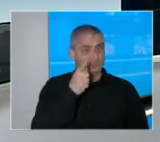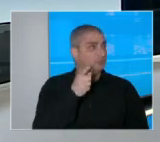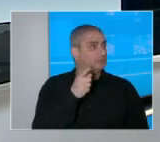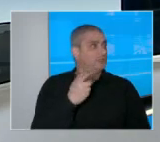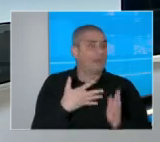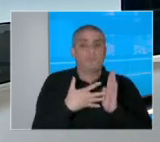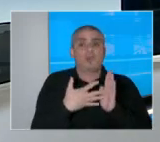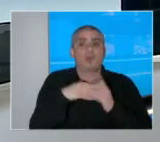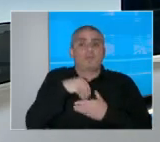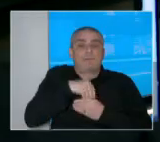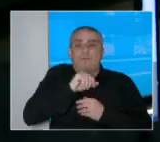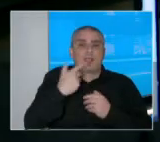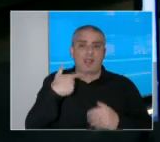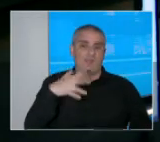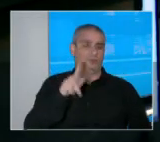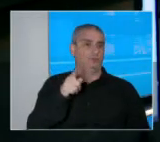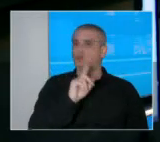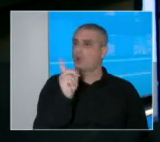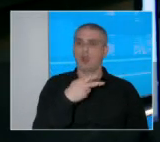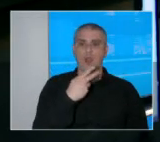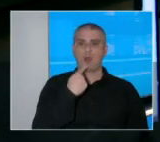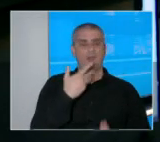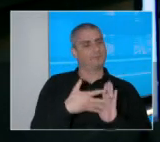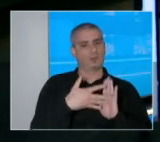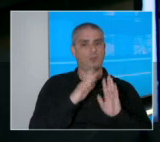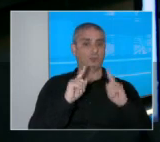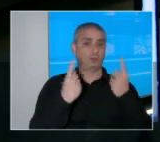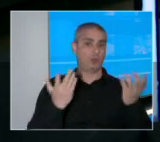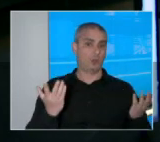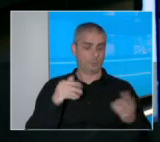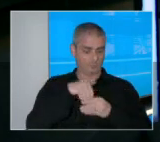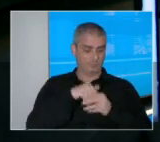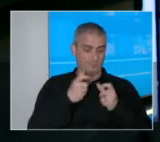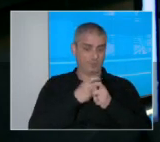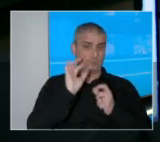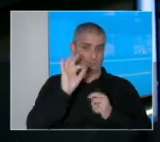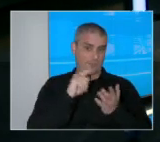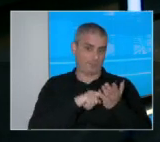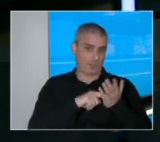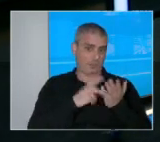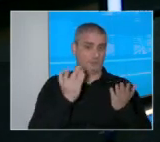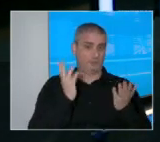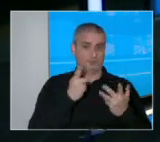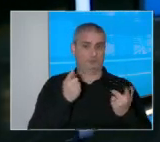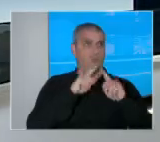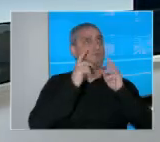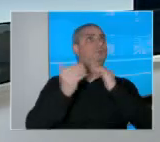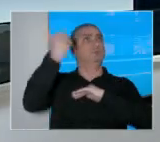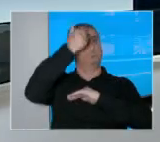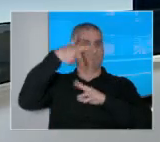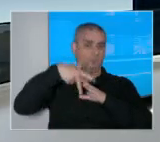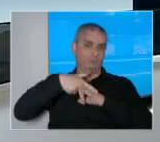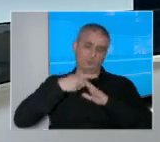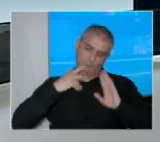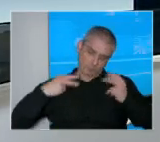בעצם הביקורת הפנימית הכי חריפה שיש לו. הוא לא יכול למתוח ביקורת על מה שקורה אצלו בתוך המגזר, בגלל שיש שם גם חלונות גבוהים שמעורבים. אז